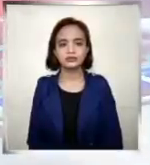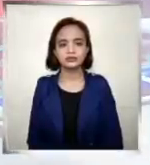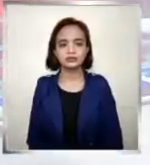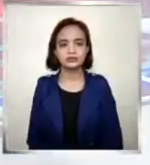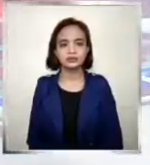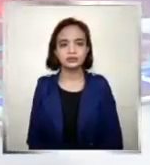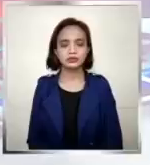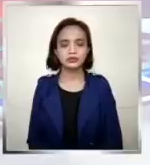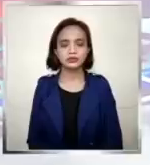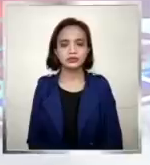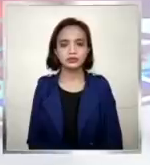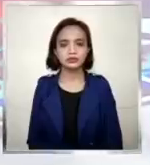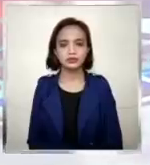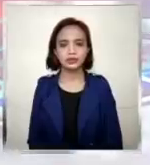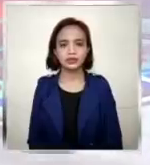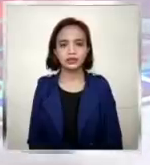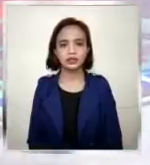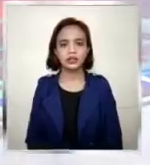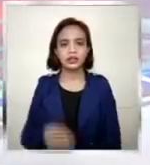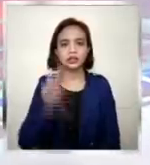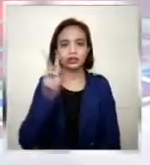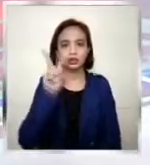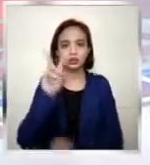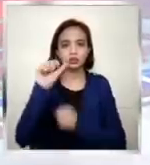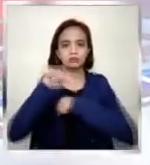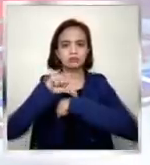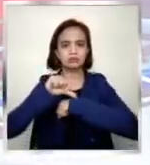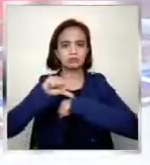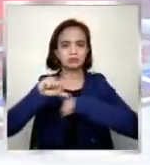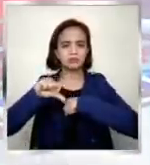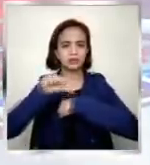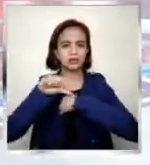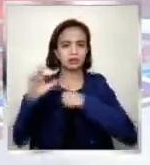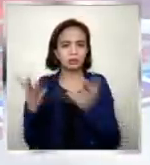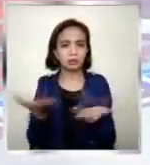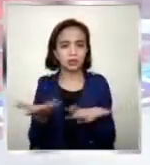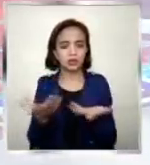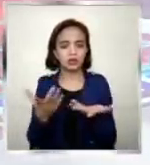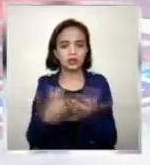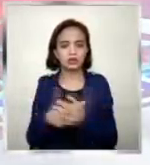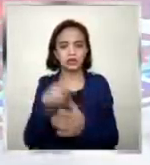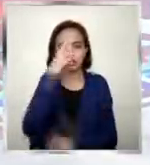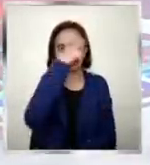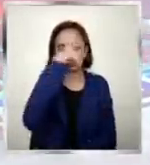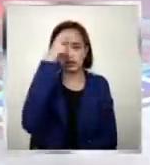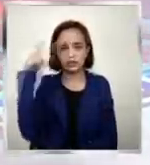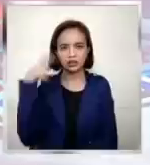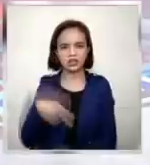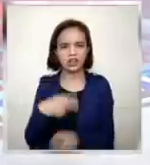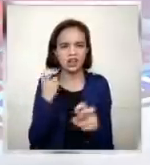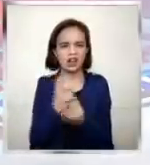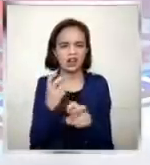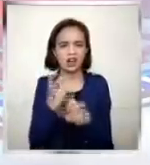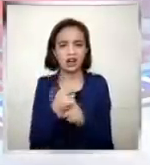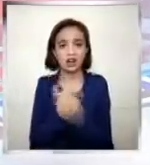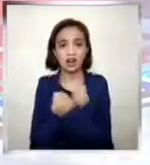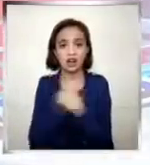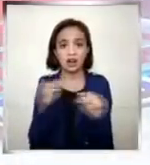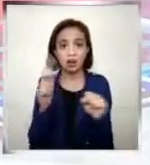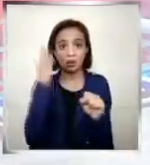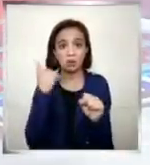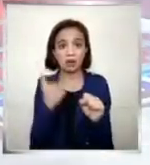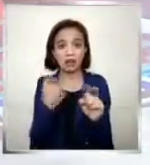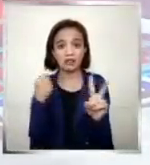Dalawang sugatan sa karambola ng 4 na sasakyan sa Taytay, Rizal. Naging pahirapan ang rescue dahil isa sa mga biktima na ipit sa ilalim ng